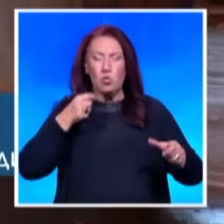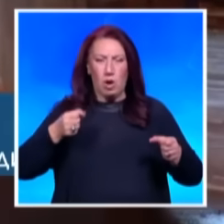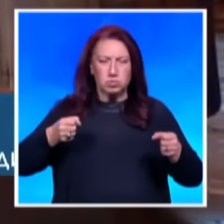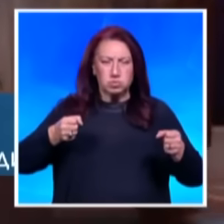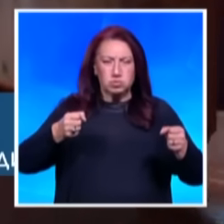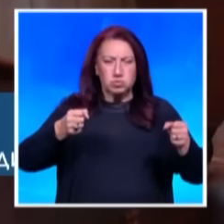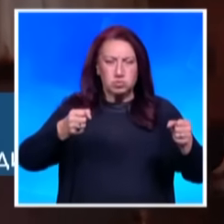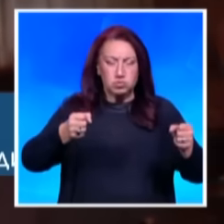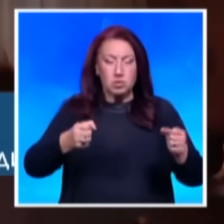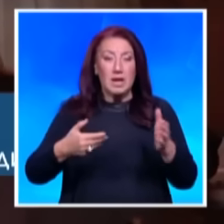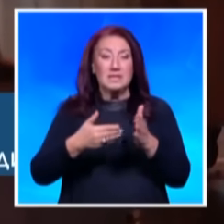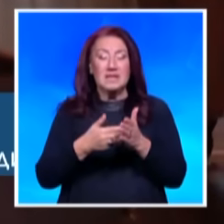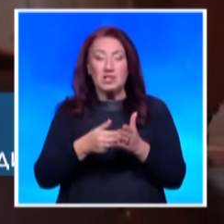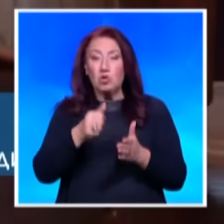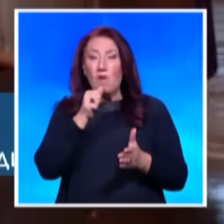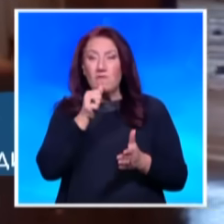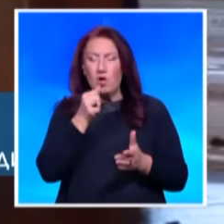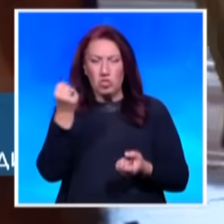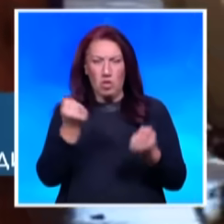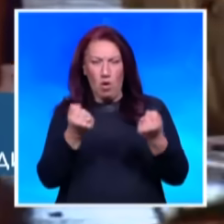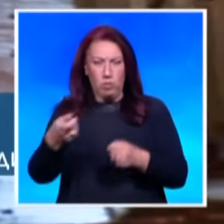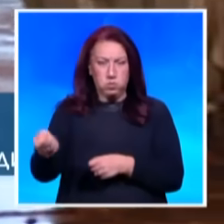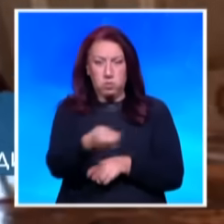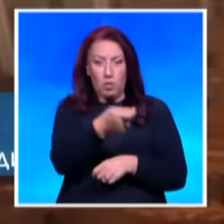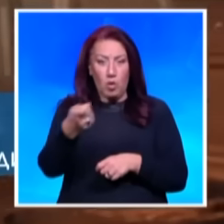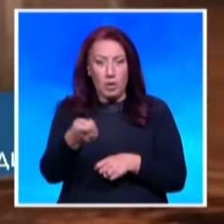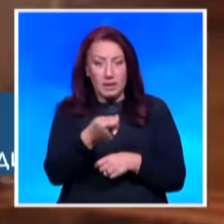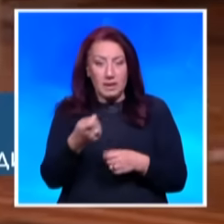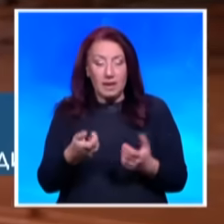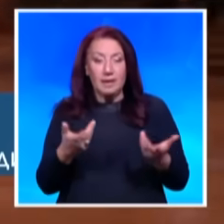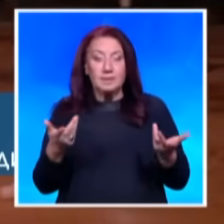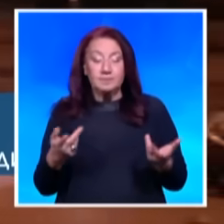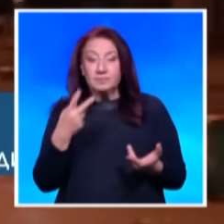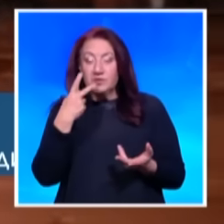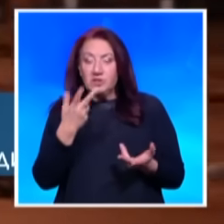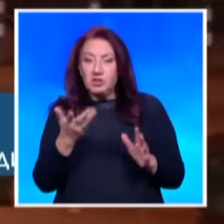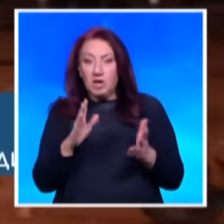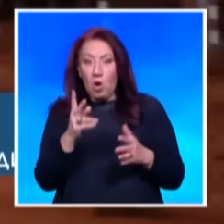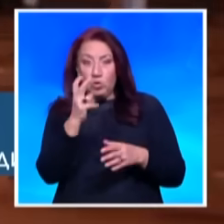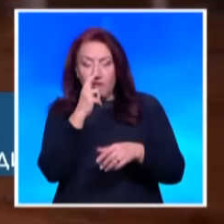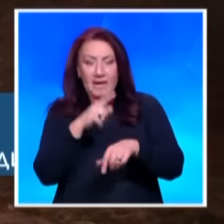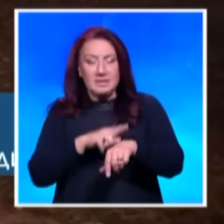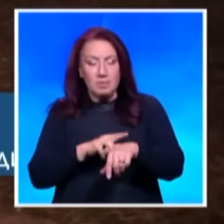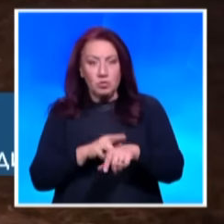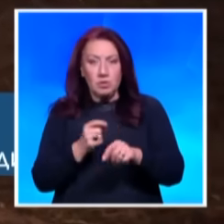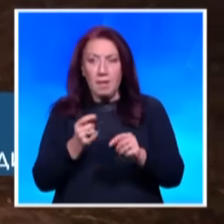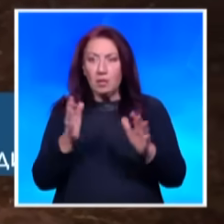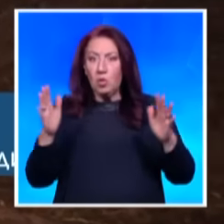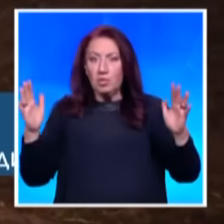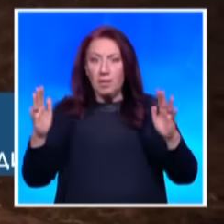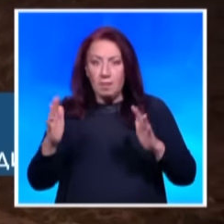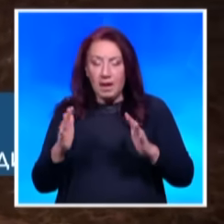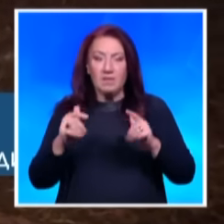което преди маничко отново беше в действие. Виждаме, че за един определен период от около 20 минути бе овладяна тук ситуацията, но в този